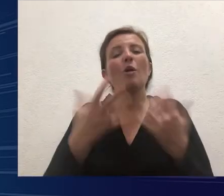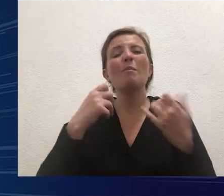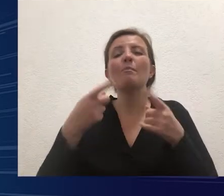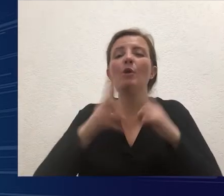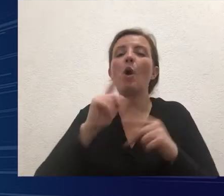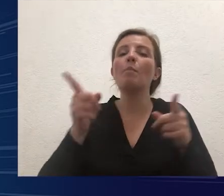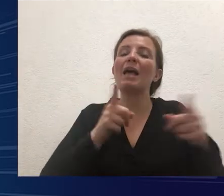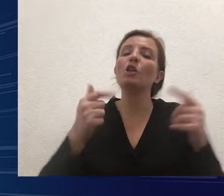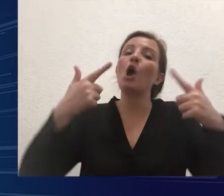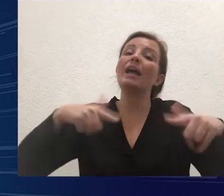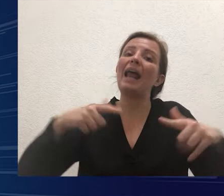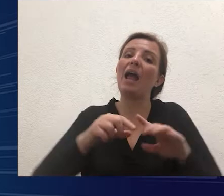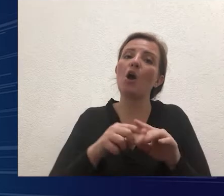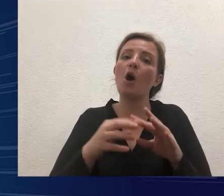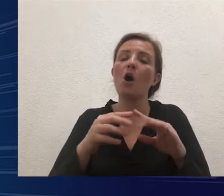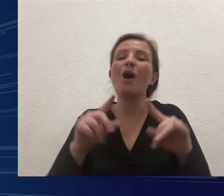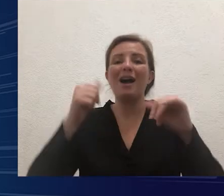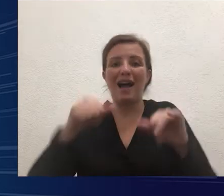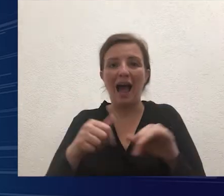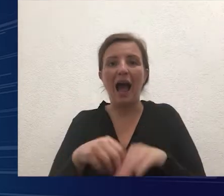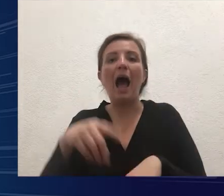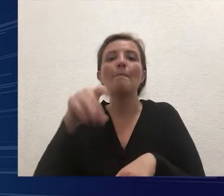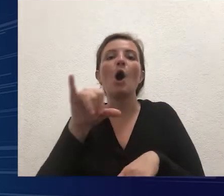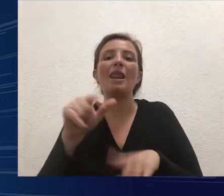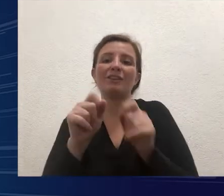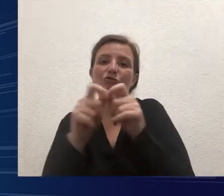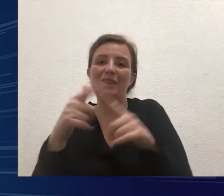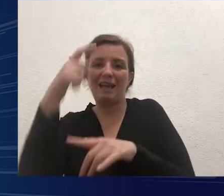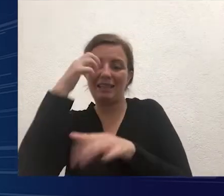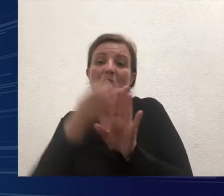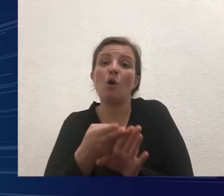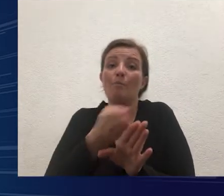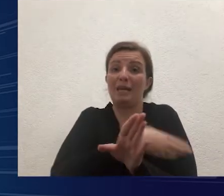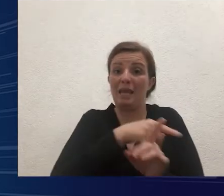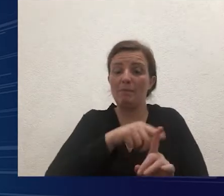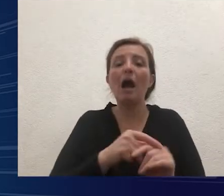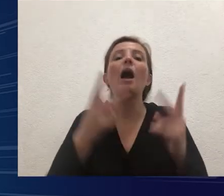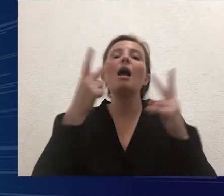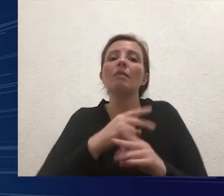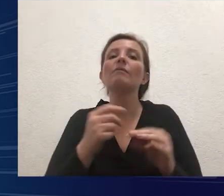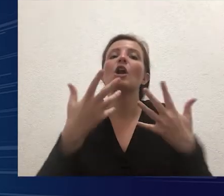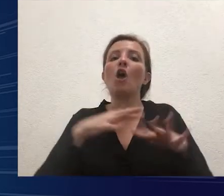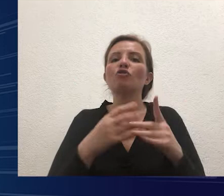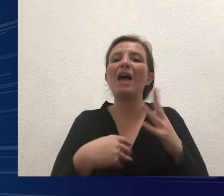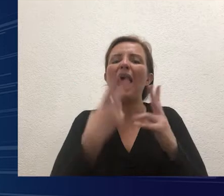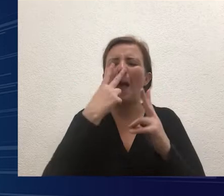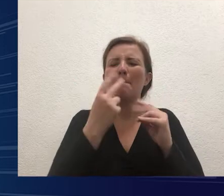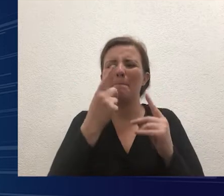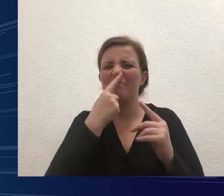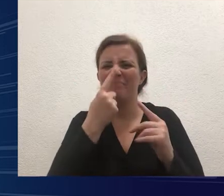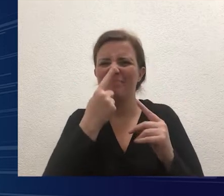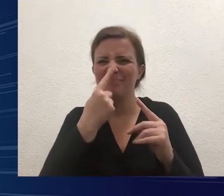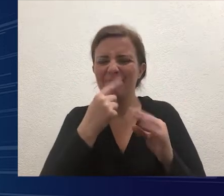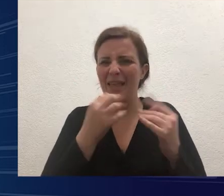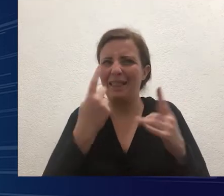nel periodo greco antecedente alla formazione della polis in quanto città stato un evidente carattere di